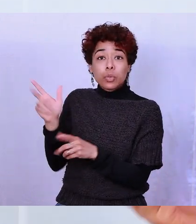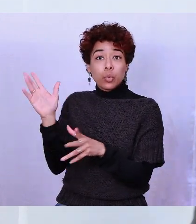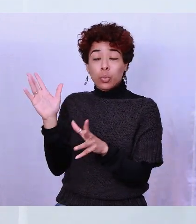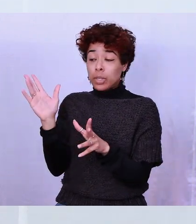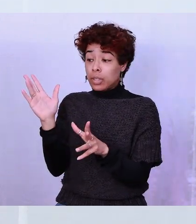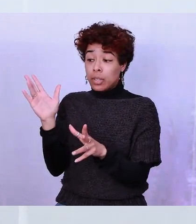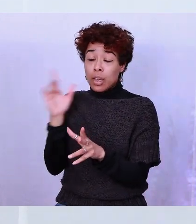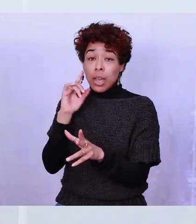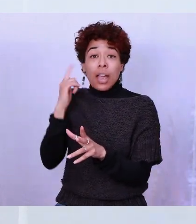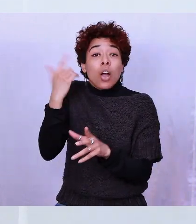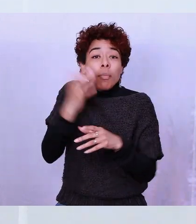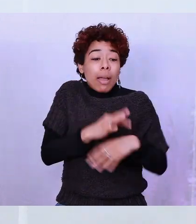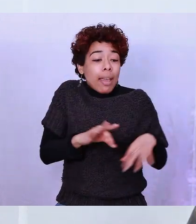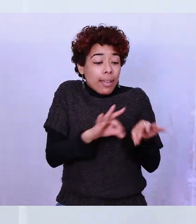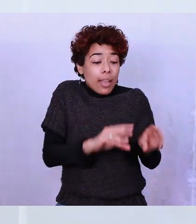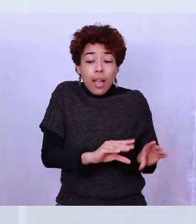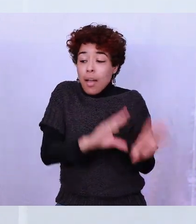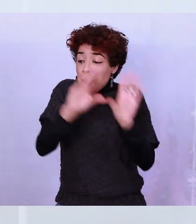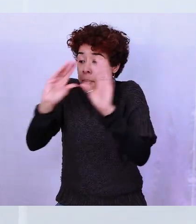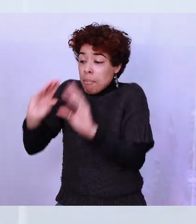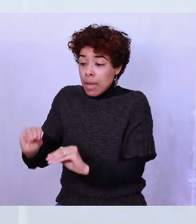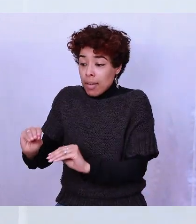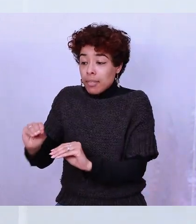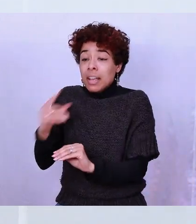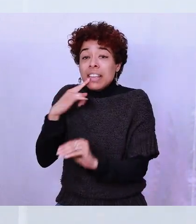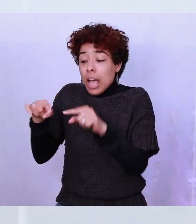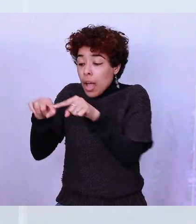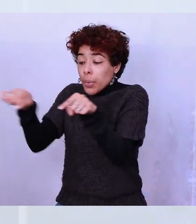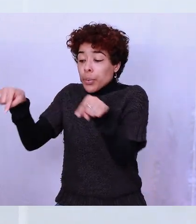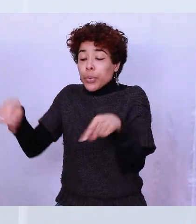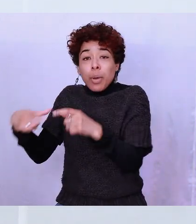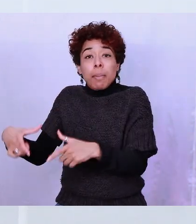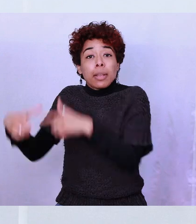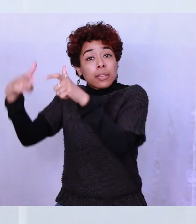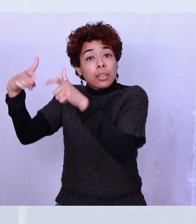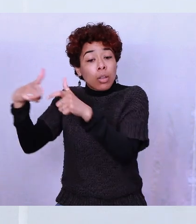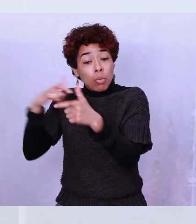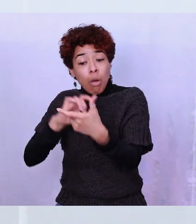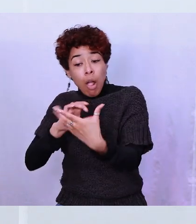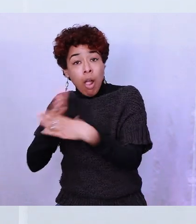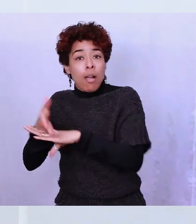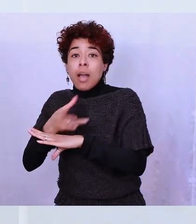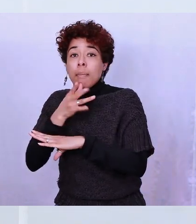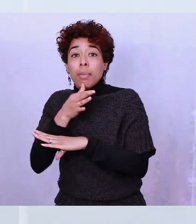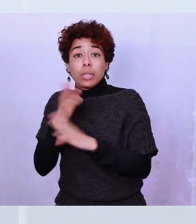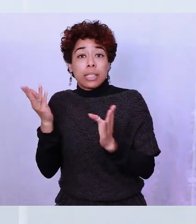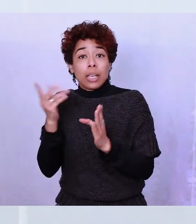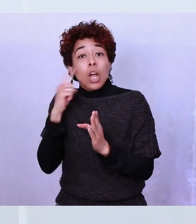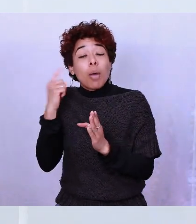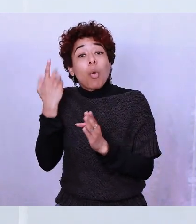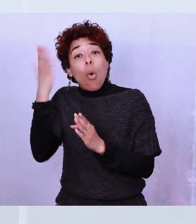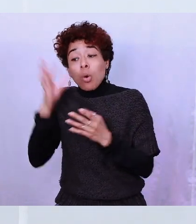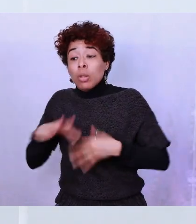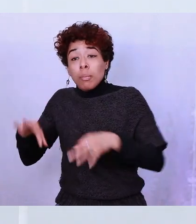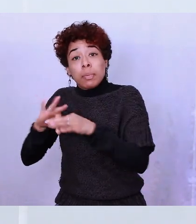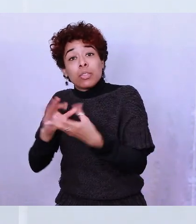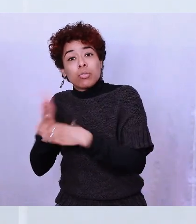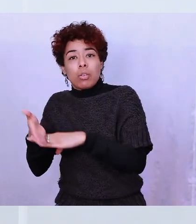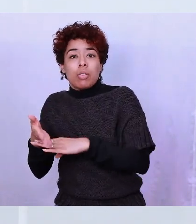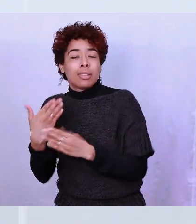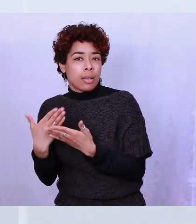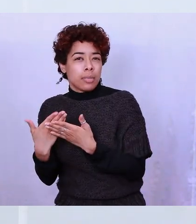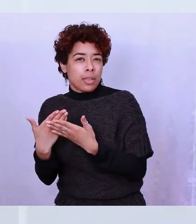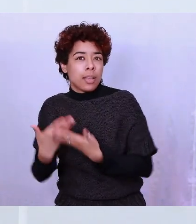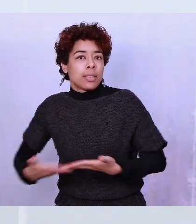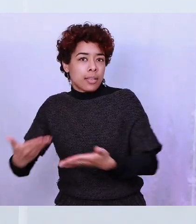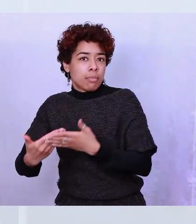État qui vient dans un autre État et qui dit « Voilà, ça c'est mon ambassade. Tu ne peux pas y pénétrer, c'est comme si tu venais dans mon propre pays. » C'est comme ça que ça se passe